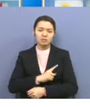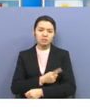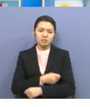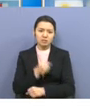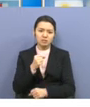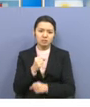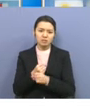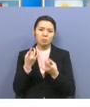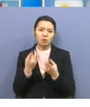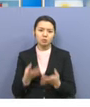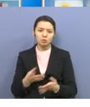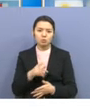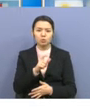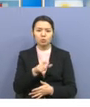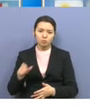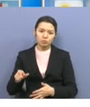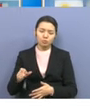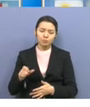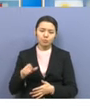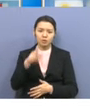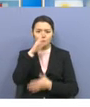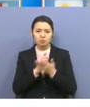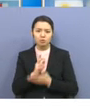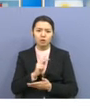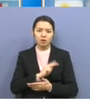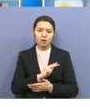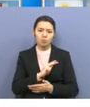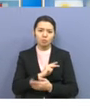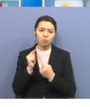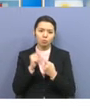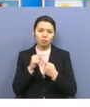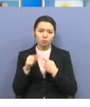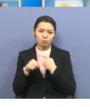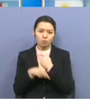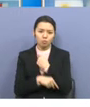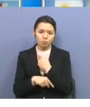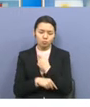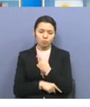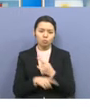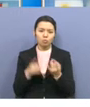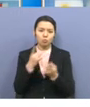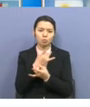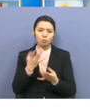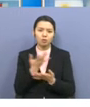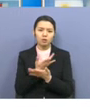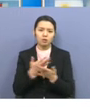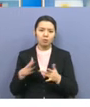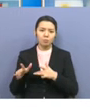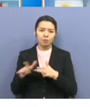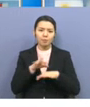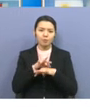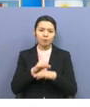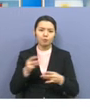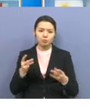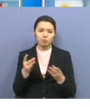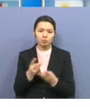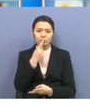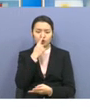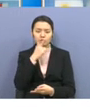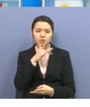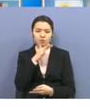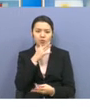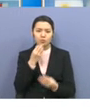Әсіресе қарапайым халық пен мемлекеттік қызметшілер арасында жемқорлыққа қарсы мәдениетті қалыптастыру тұрға бағытталған түрлі шараларды өткізу керек. Жақында естуші